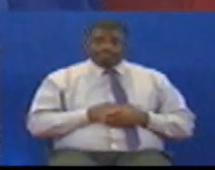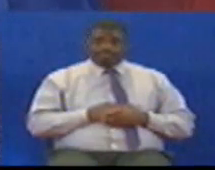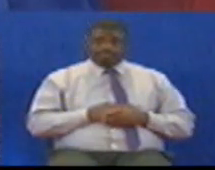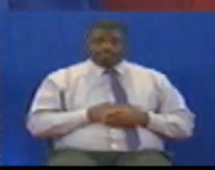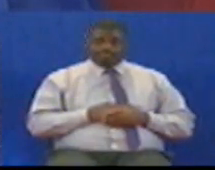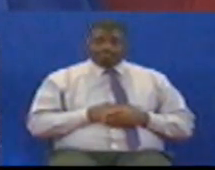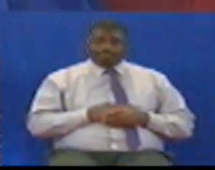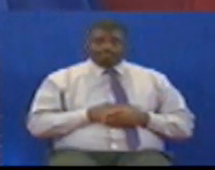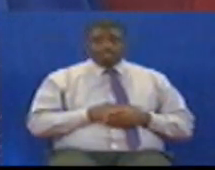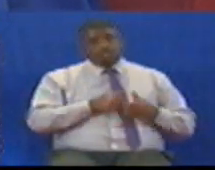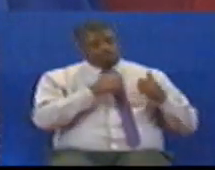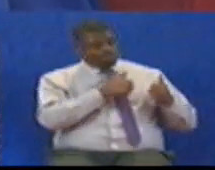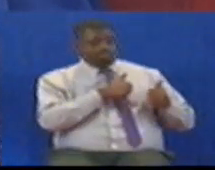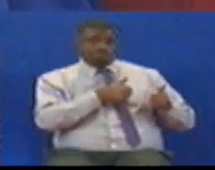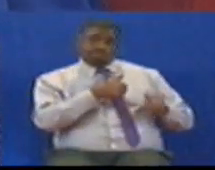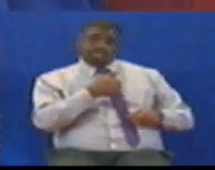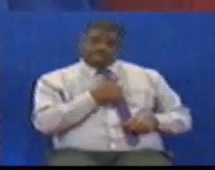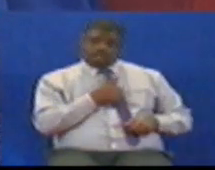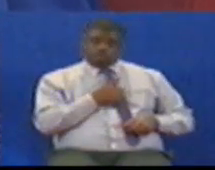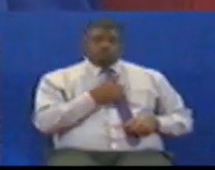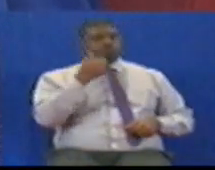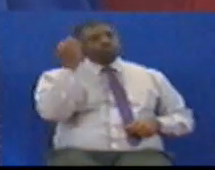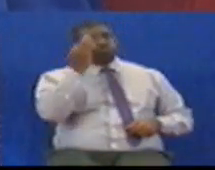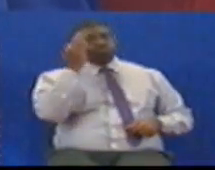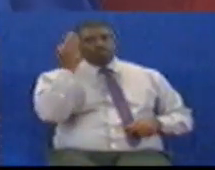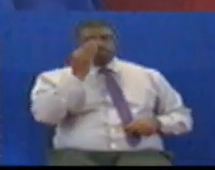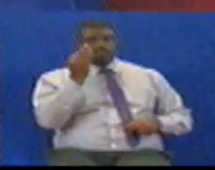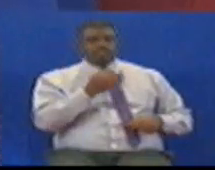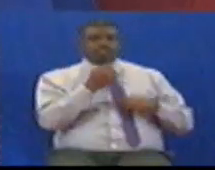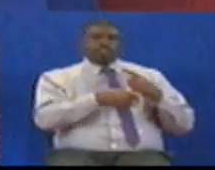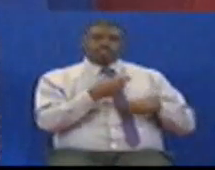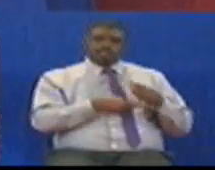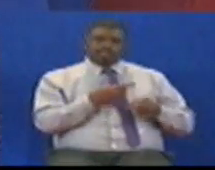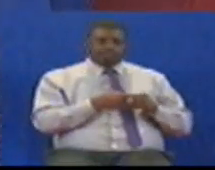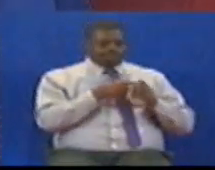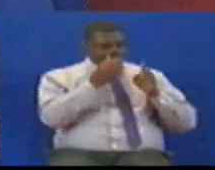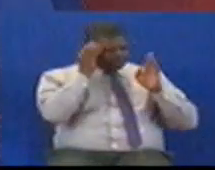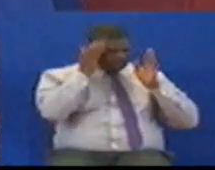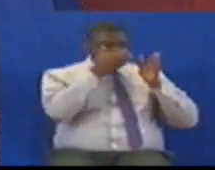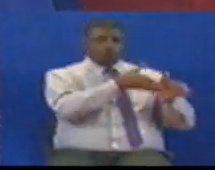Ni matarajio yangu kwamba hotuba za upinzani zitaendelea kuwa zinajifocus